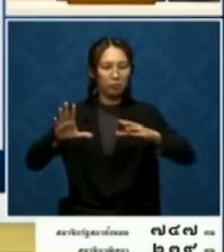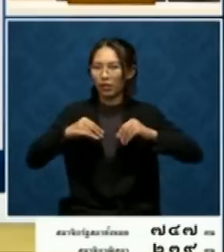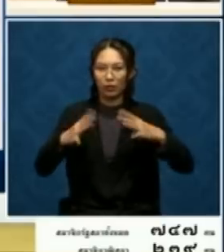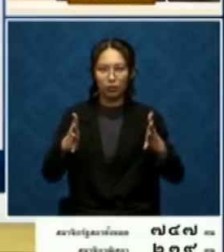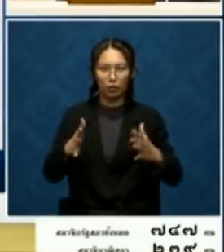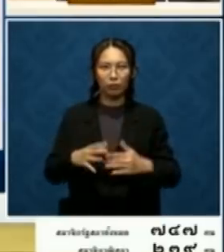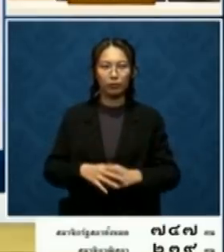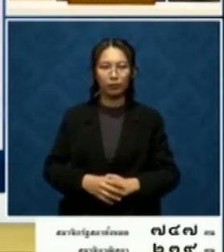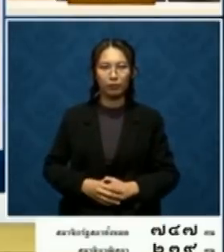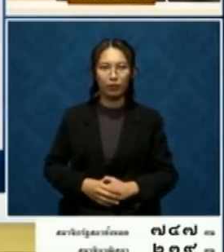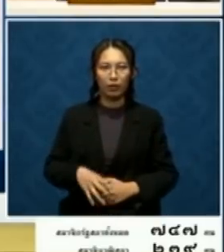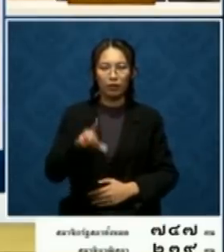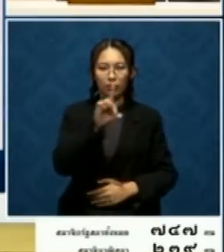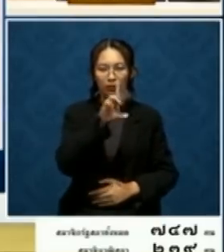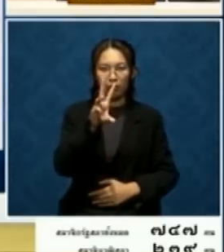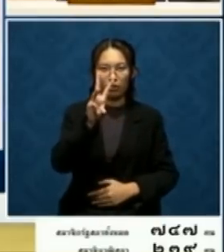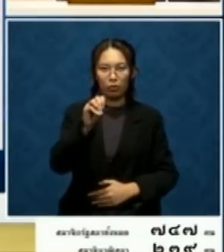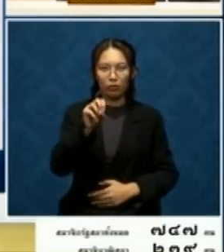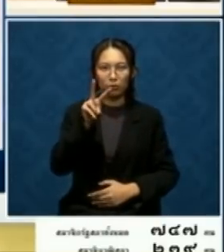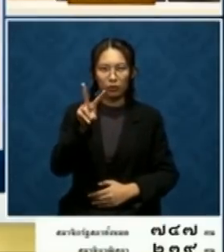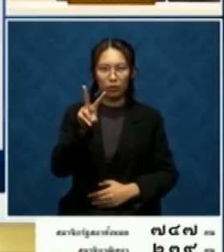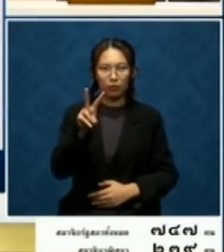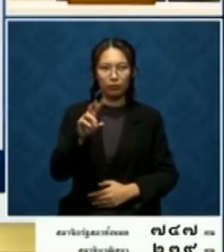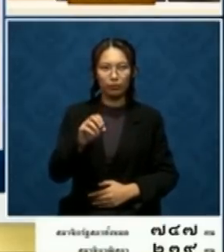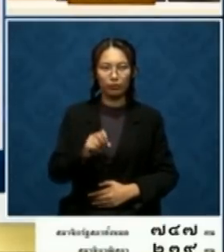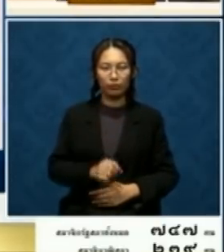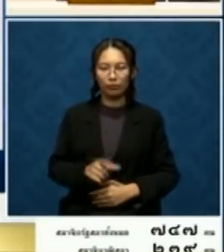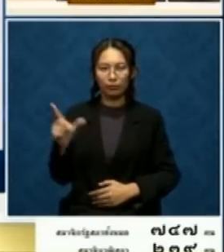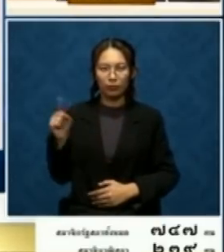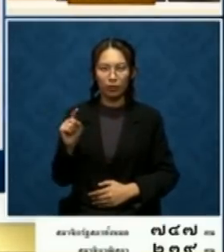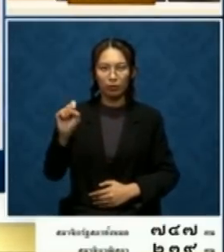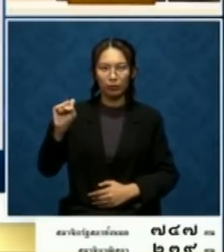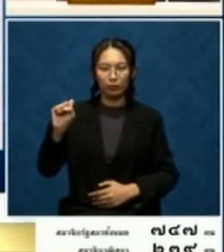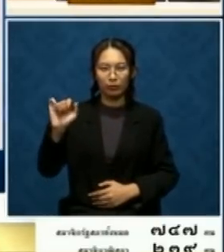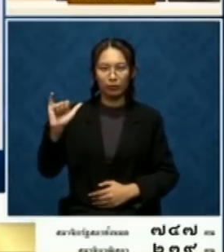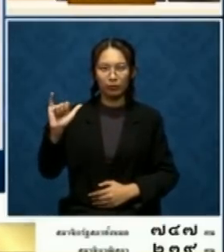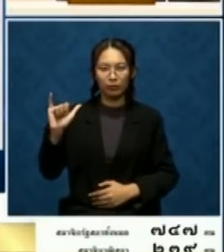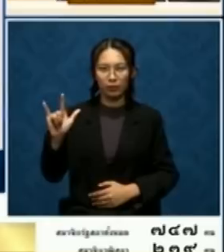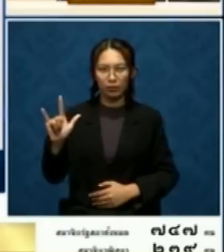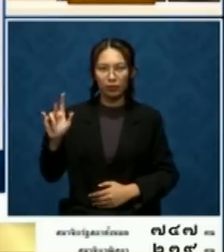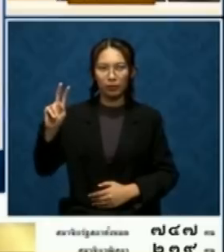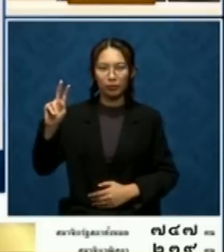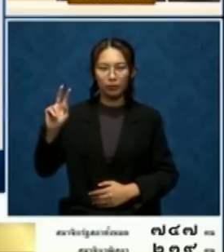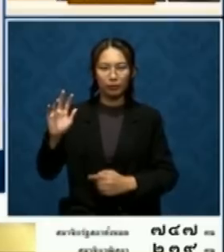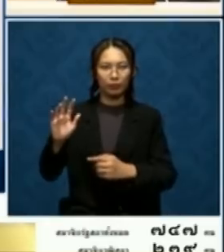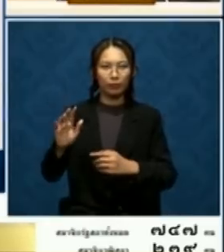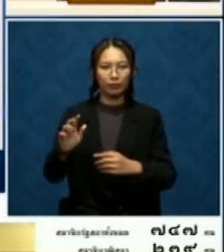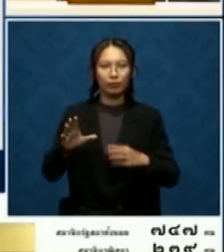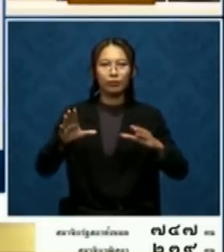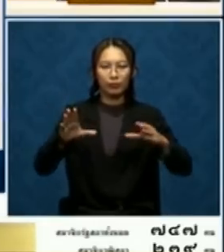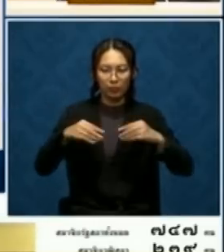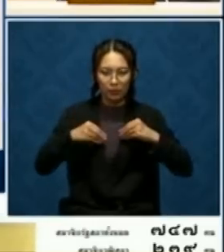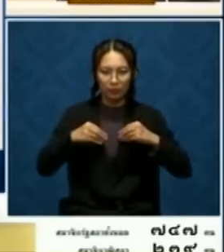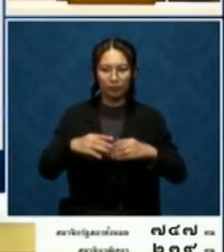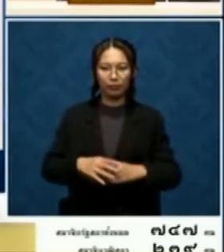าสสูงมากตอนนี้ที่จะเป็นนายกรัฐมนตรีคนที่30ของประเทศไทย ครับ เพียงแต่ว่าเราต้องมาดูหน้าตากันว่ารองนายกที่ประ